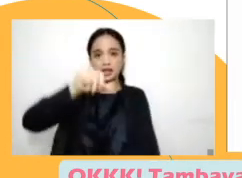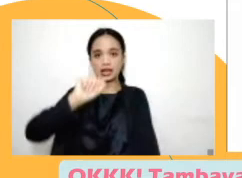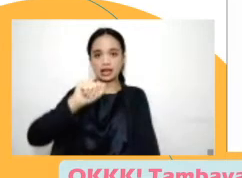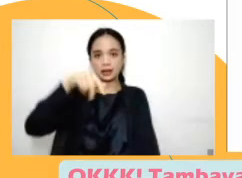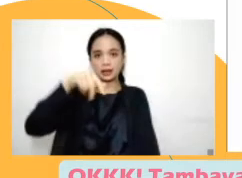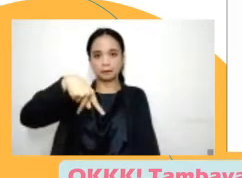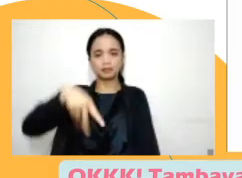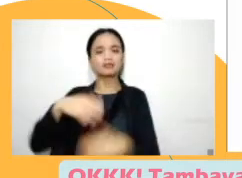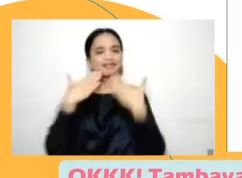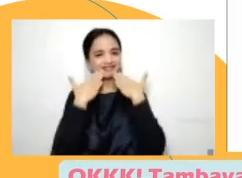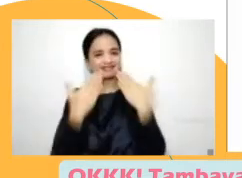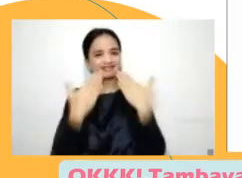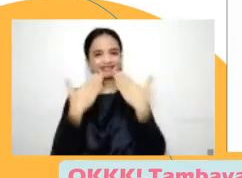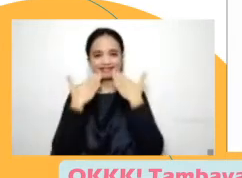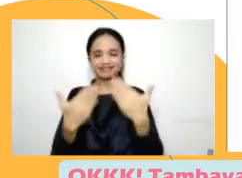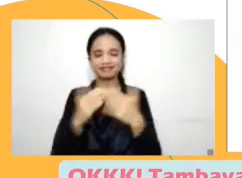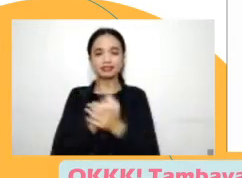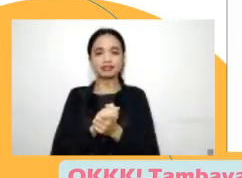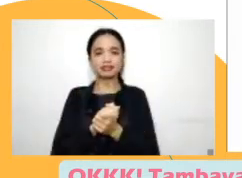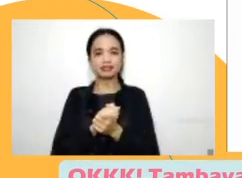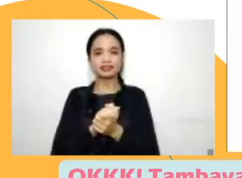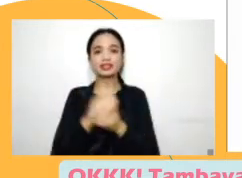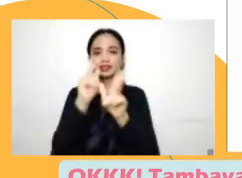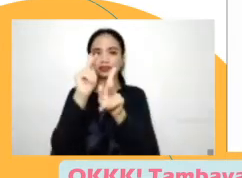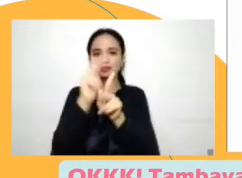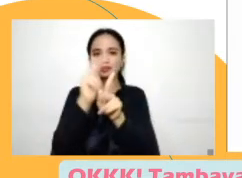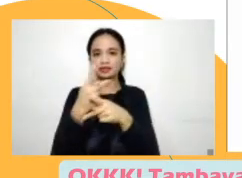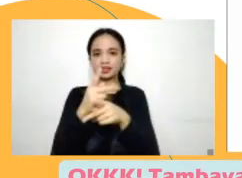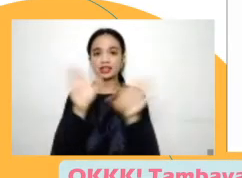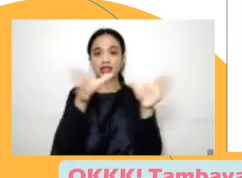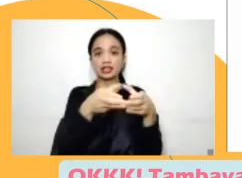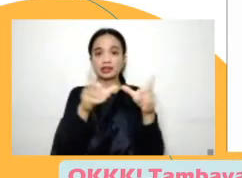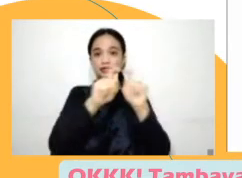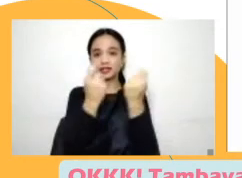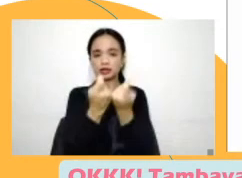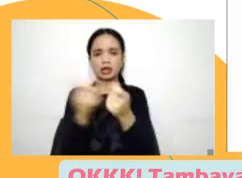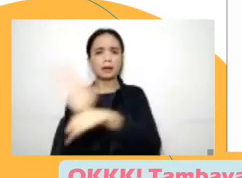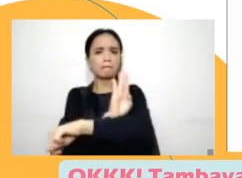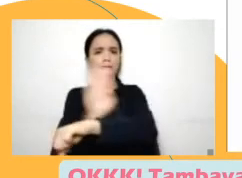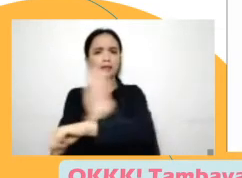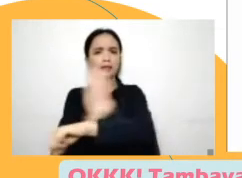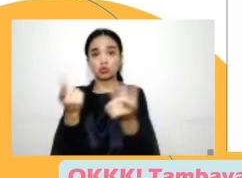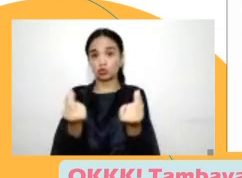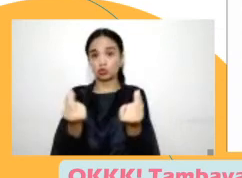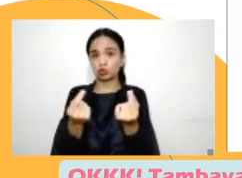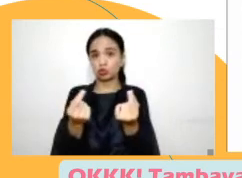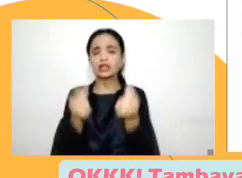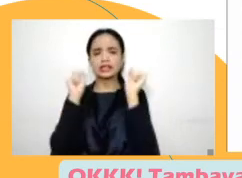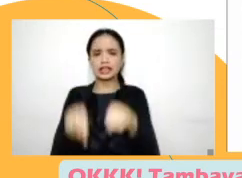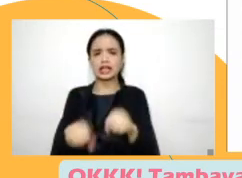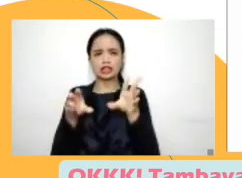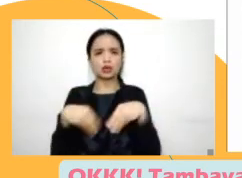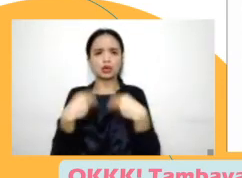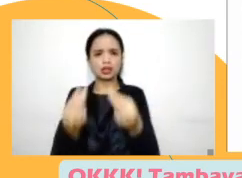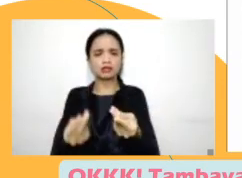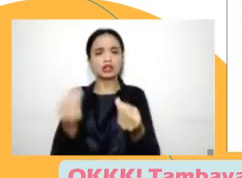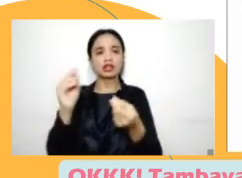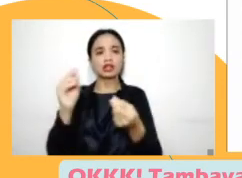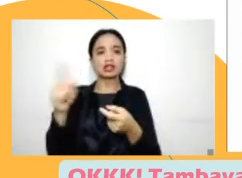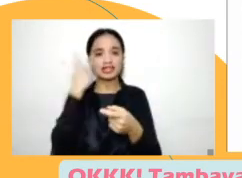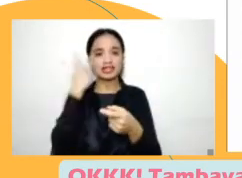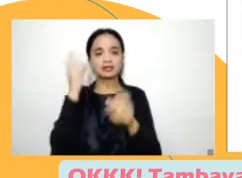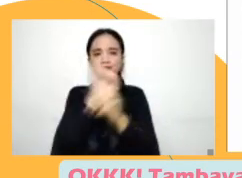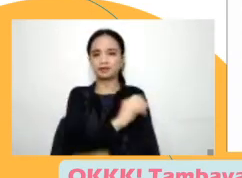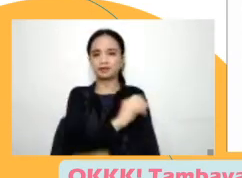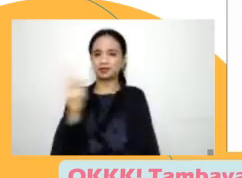Maraming salamat din po sa ating production team na busy-busy para tayo yung mabigyan ng mga episodes ng OKKK